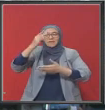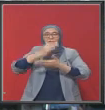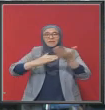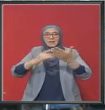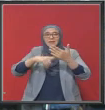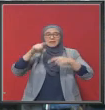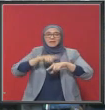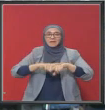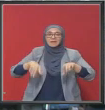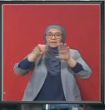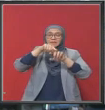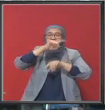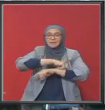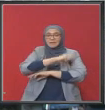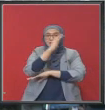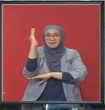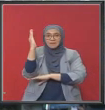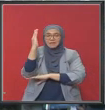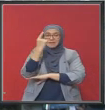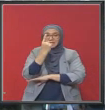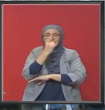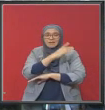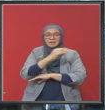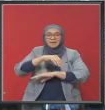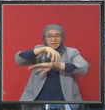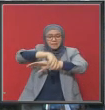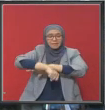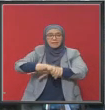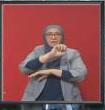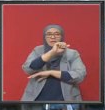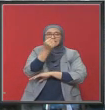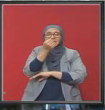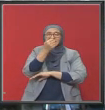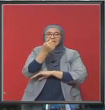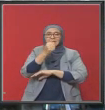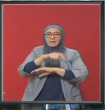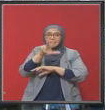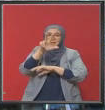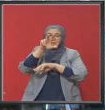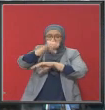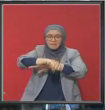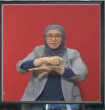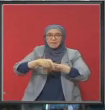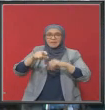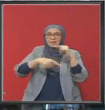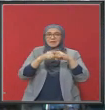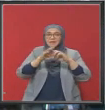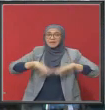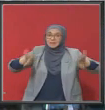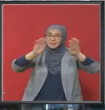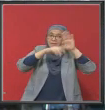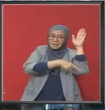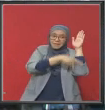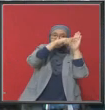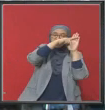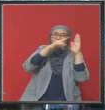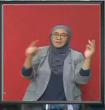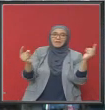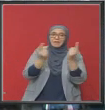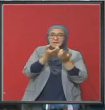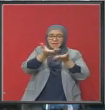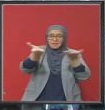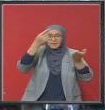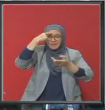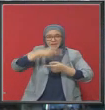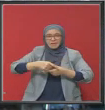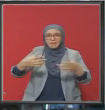pengurangan sebanyak tiga juta saya ini maklumkan bahwa pengurangan tiga juta ini akan ditampung oleh